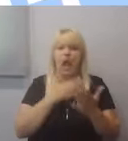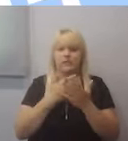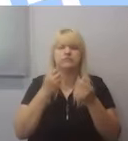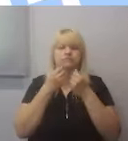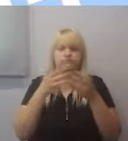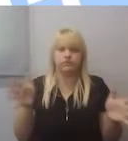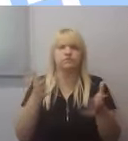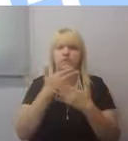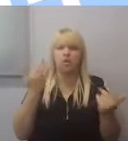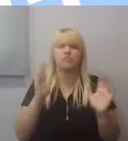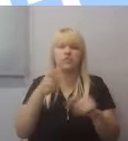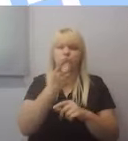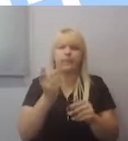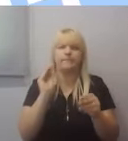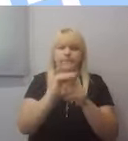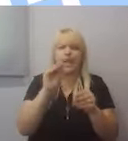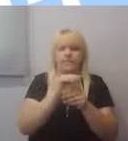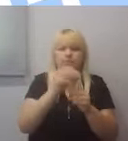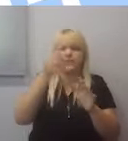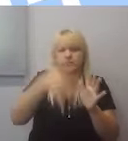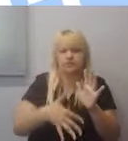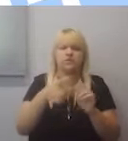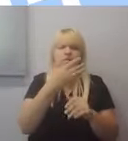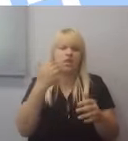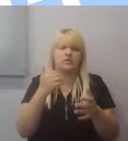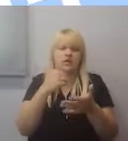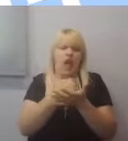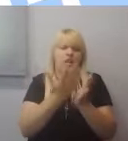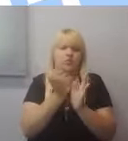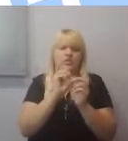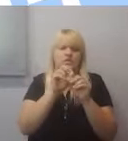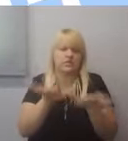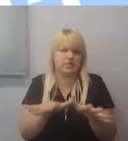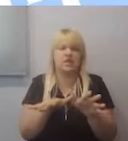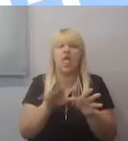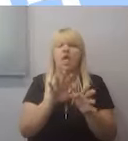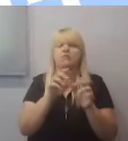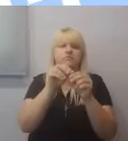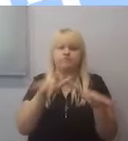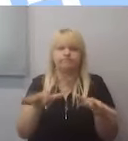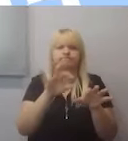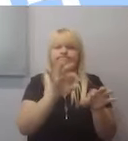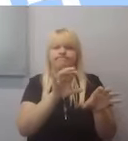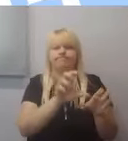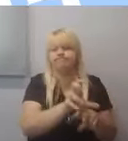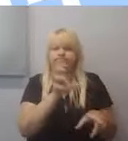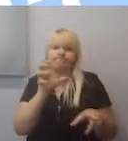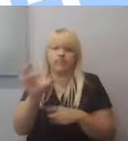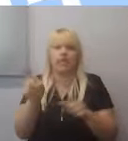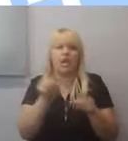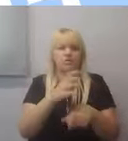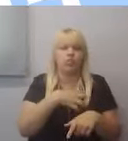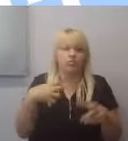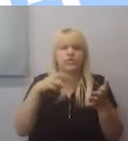pielikumi jo viņš nav tā kā daļa daļa no tās sistēmas bet skaidrs ja arī valsts cilēs aizardzības plāni ir tie speciāli pielikumu un arī pašvaldības plānos arī konkrēti